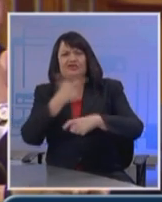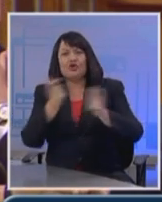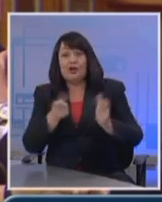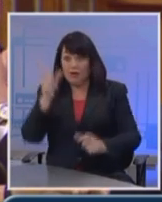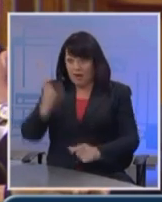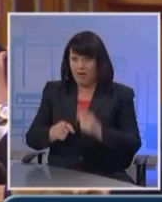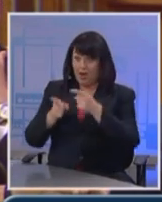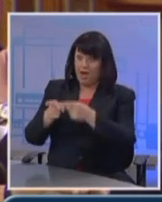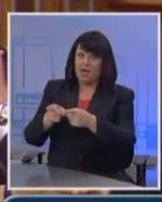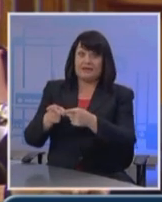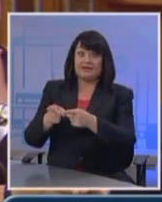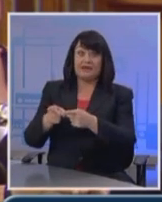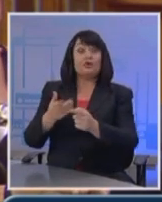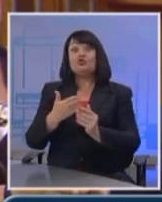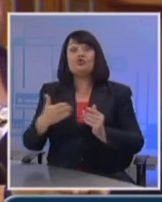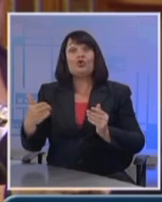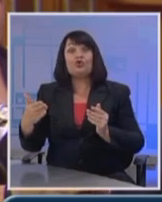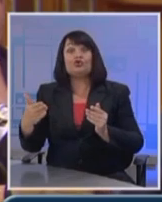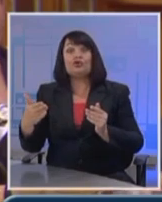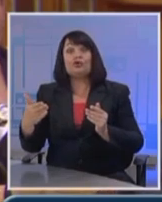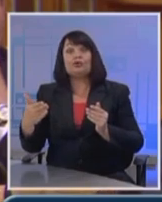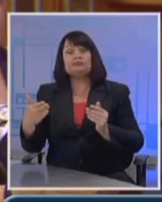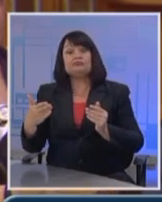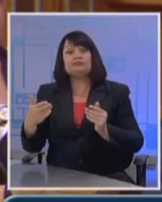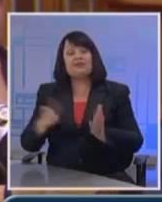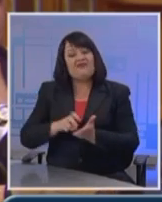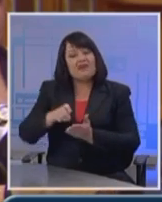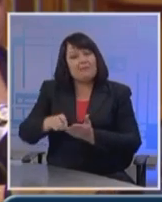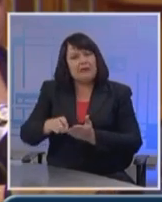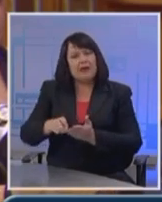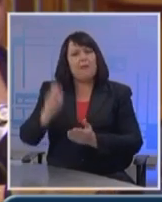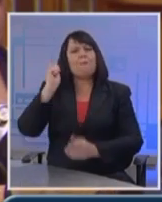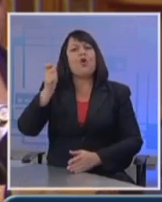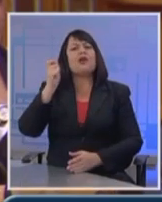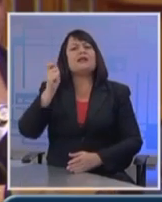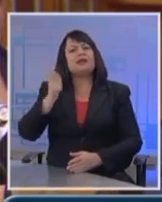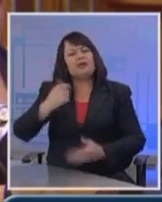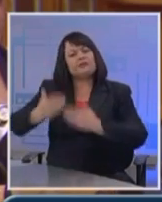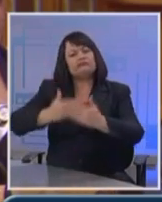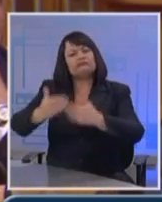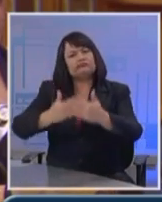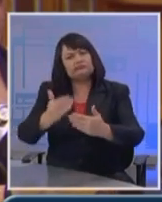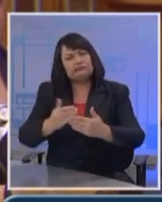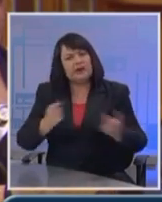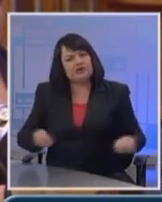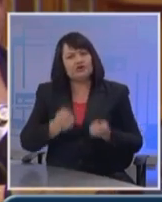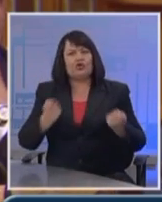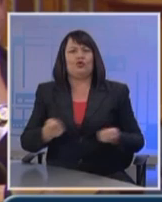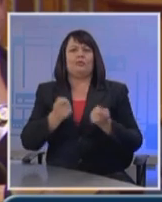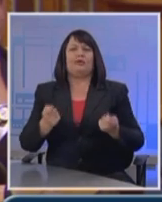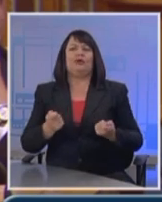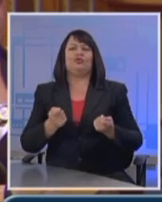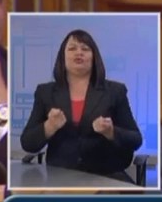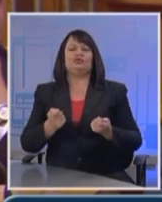εσείς την ίδια εποχή κάνατε τα πρώτα σας βήματα στην πολιτική ζωή του τόπου, αξιοποιώντας, όσο και αν θέλετε